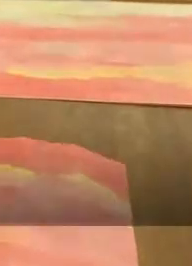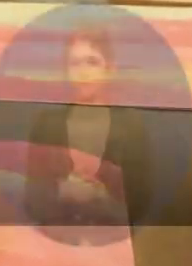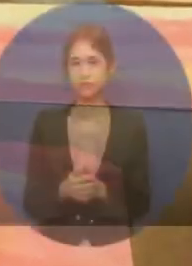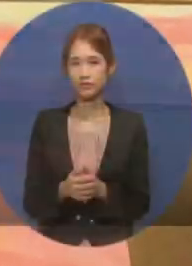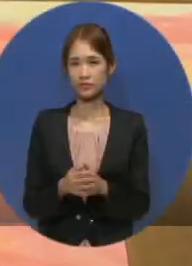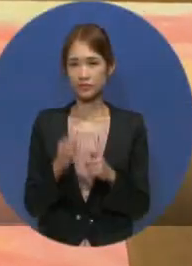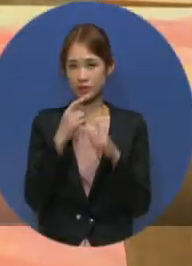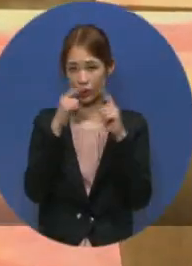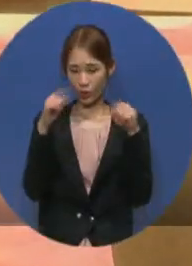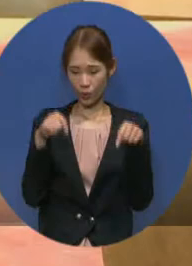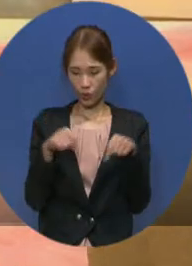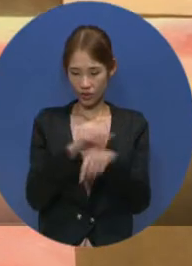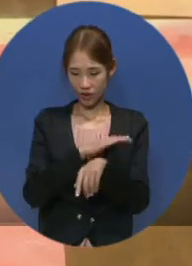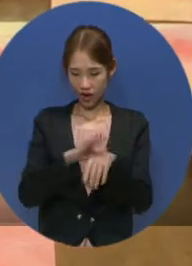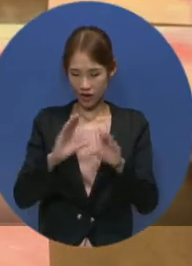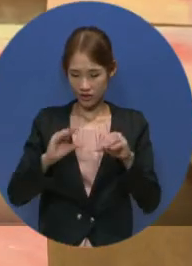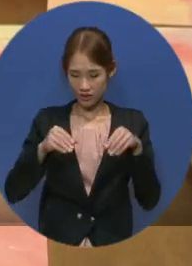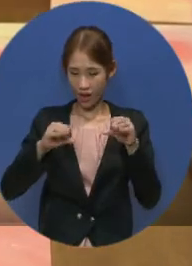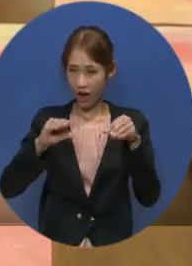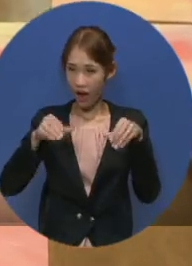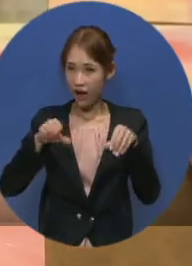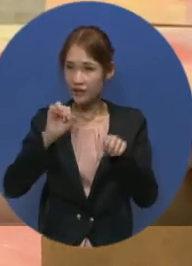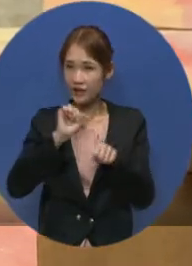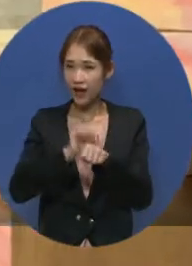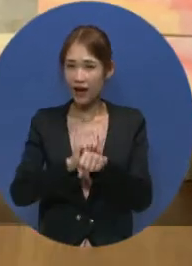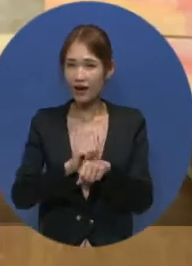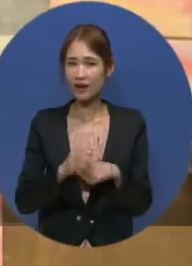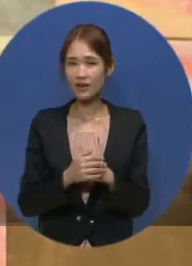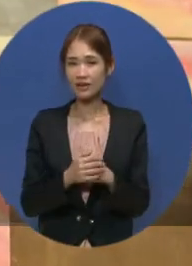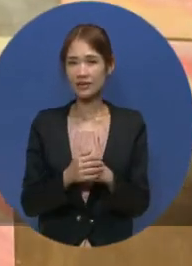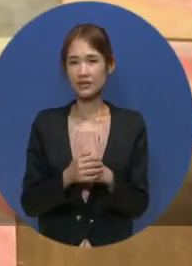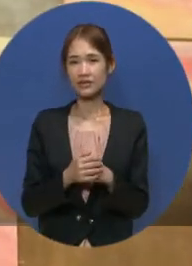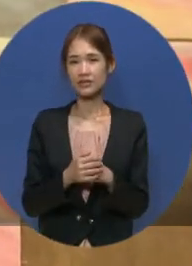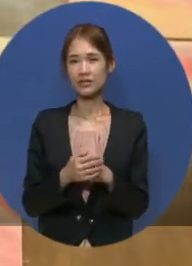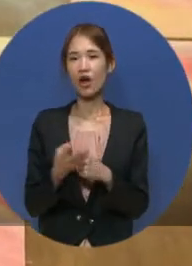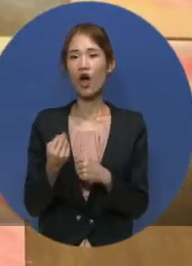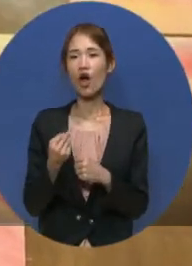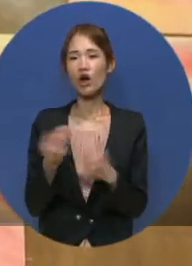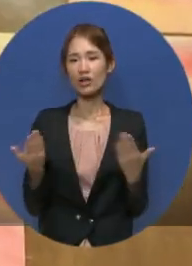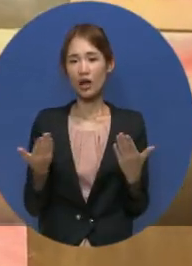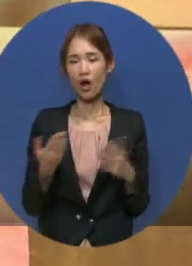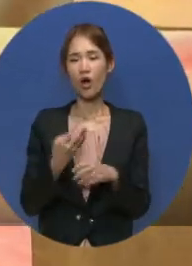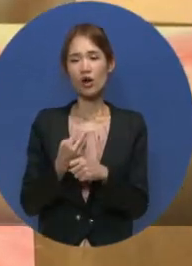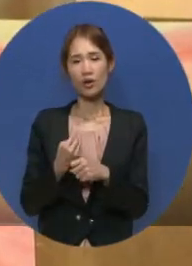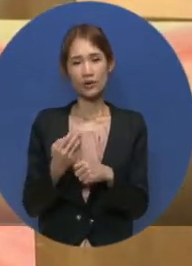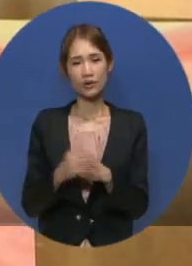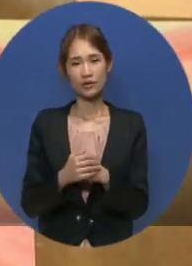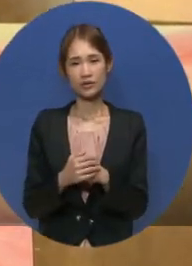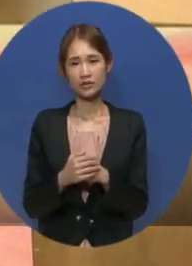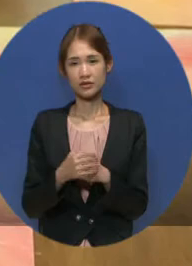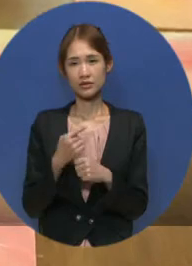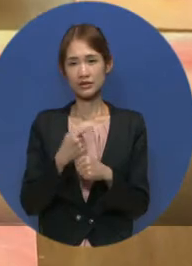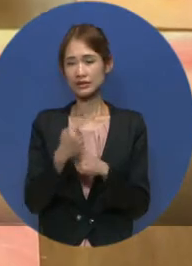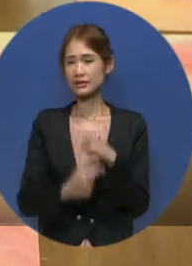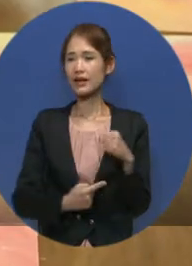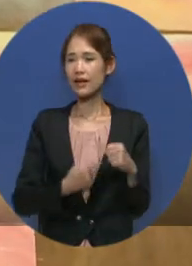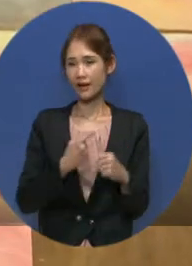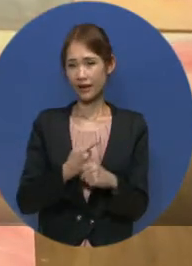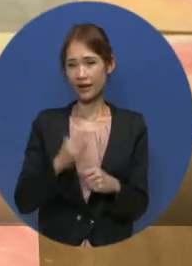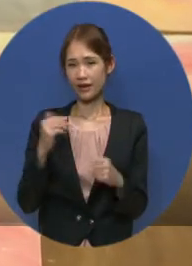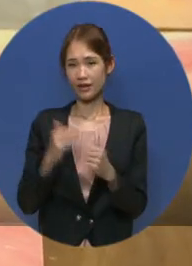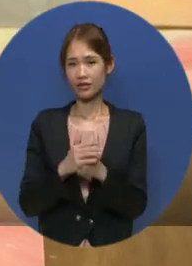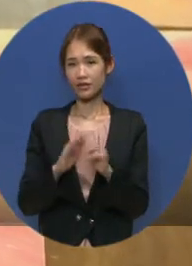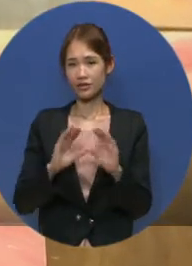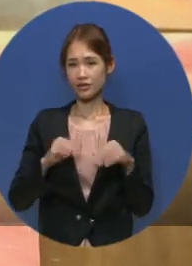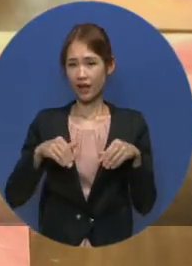종이를 지금 되게 잘 접으시네요. 네. 이거 얼마나 했어요? 지금 1년 됐어요. 종이